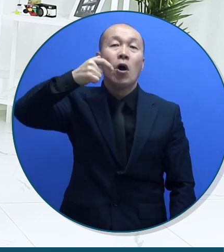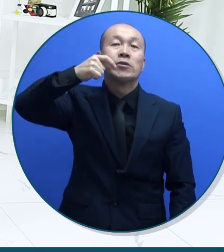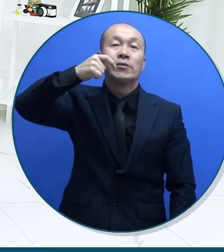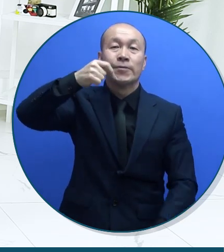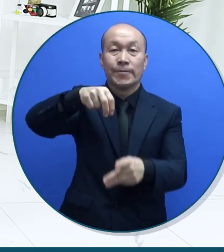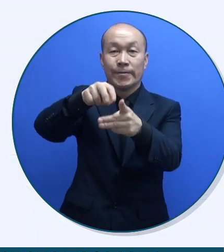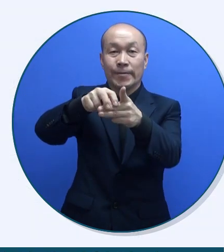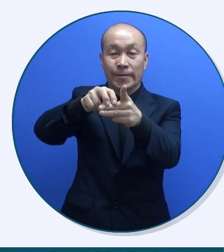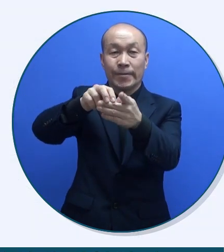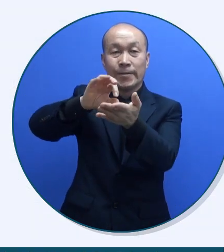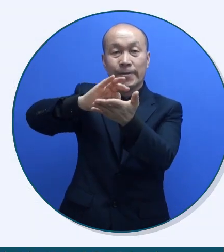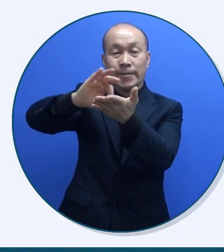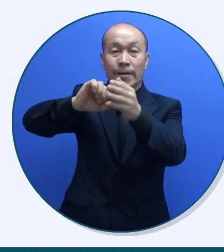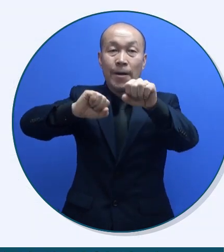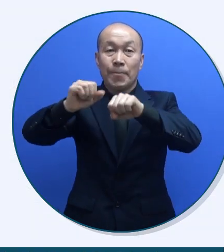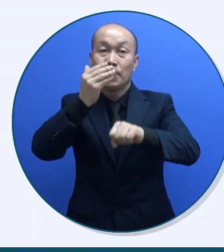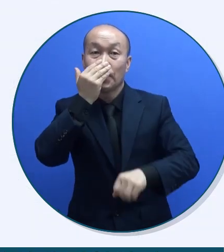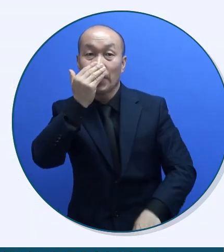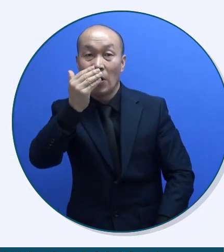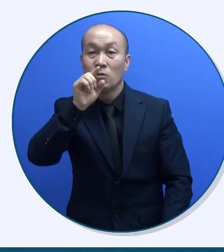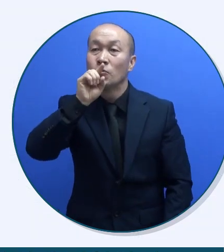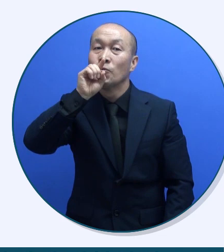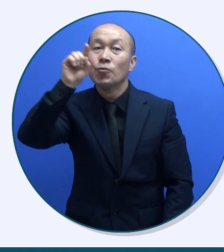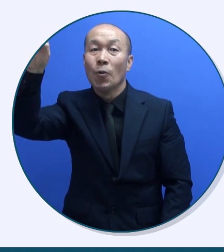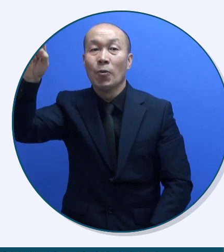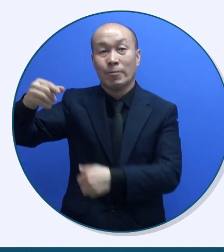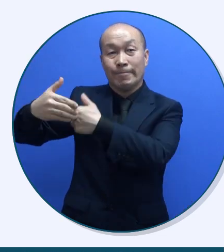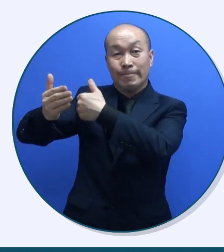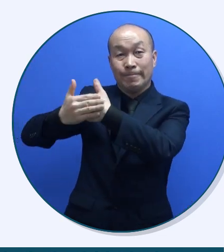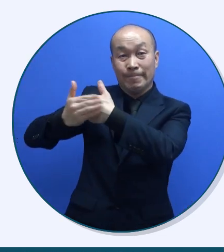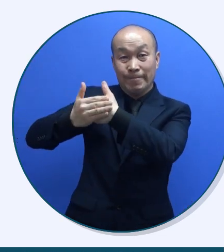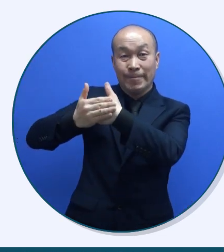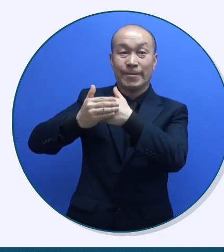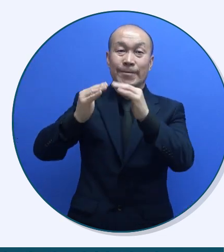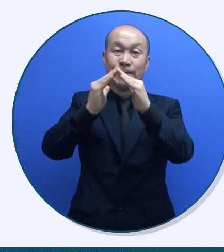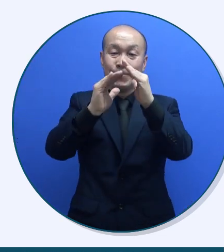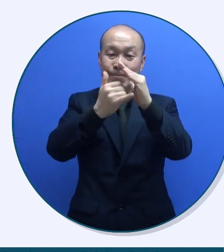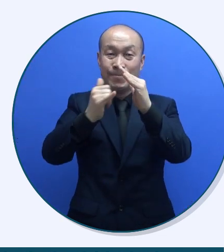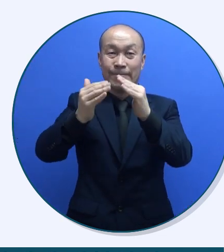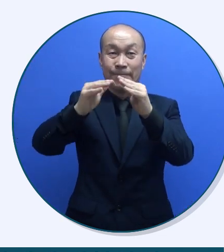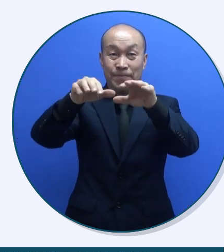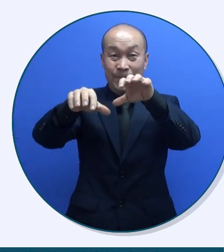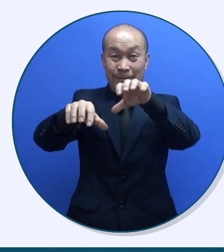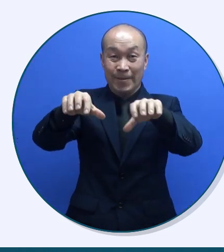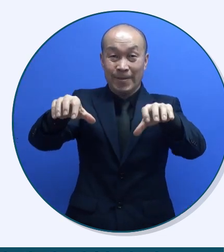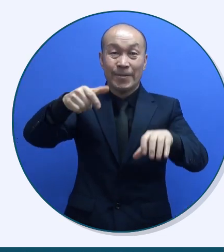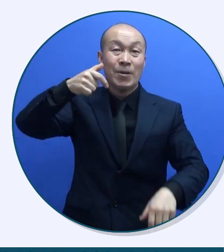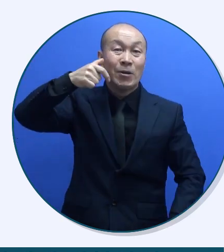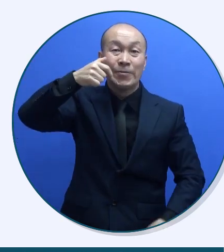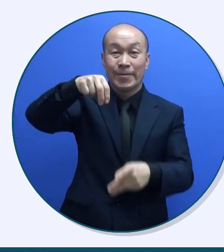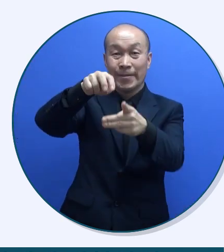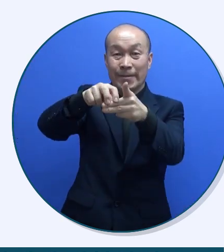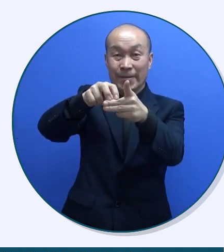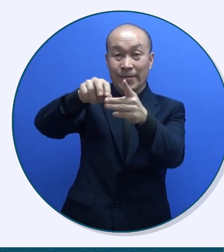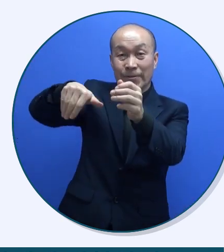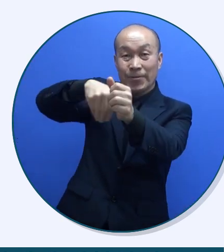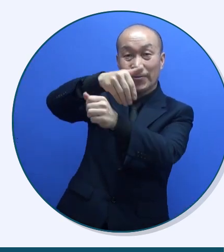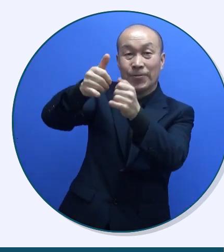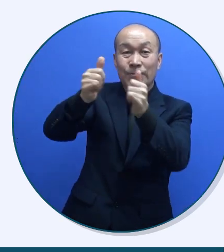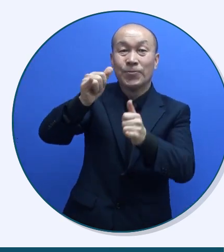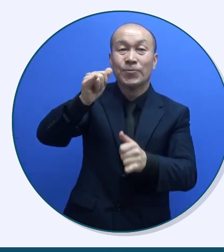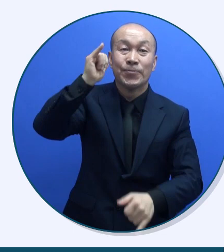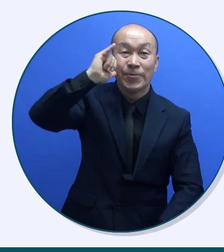수 있습니다. 신고를 도와줄 가족, 이웃, 지인, 손말이음센터 등 주변인에게